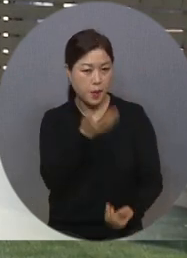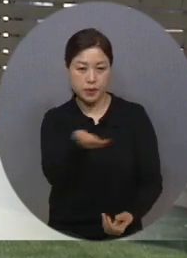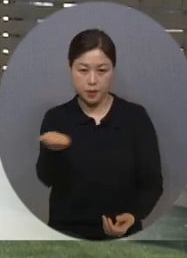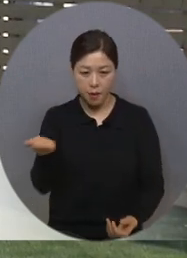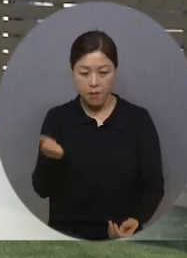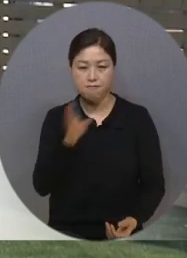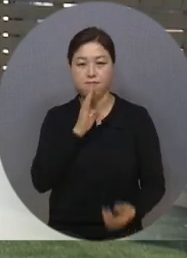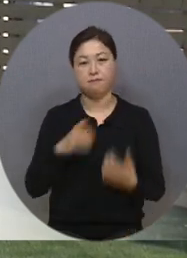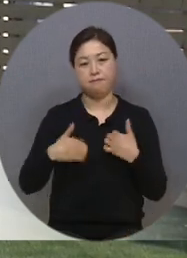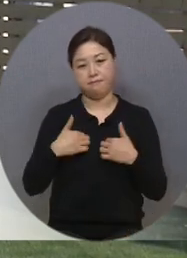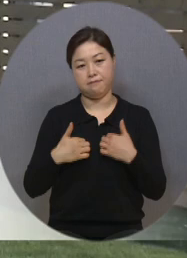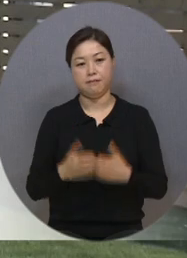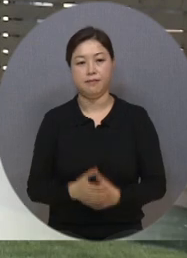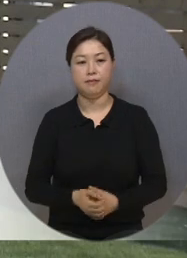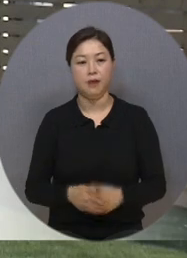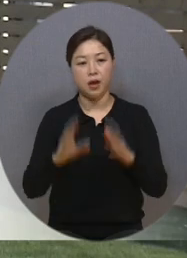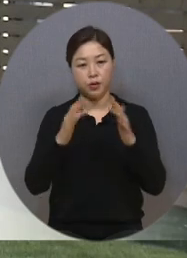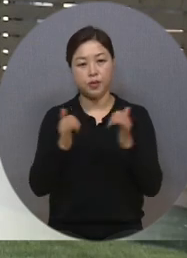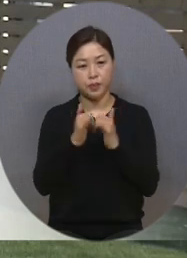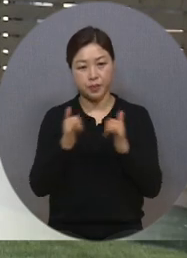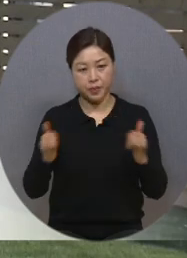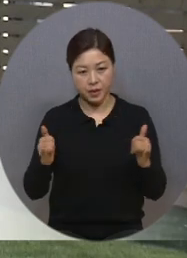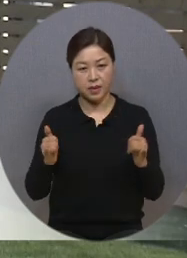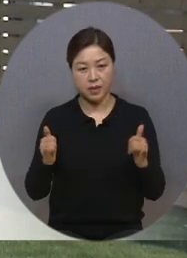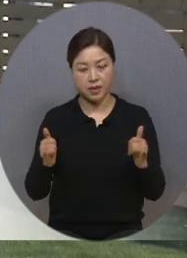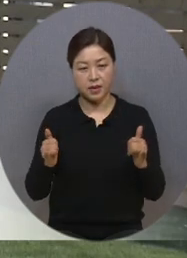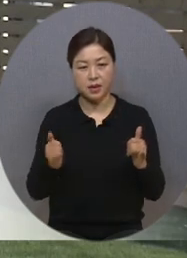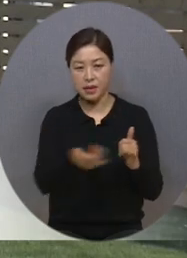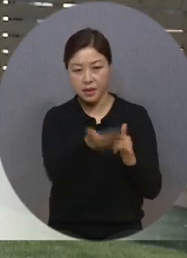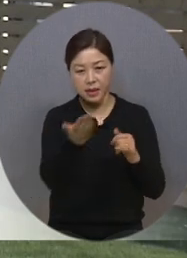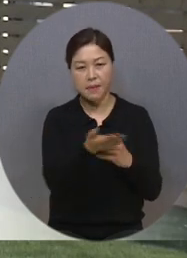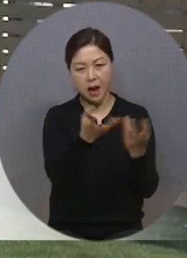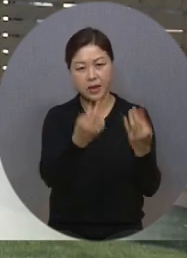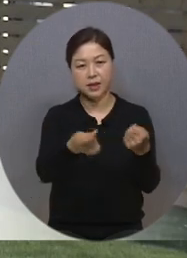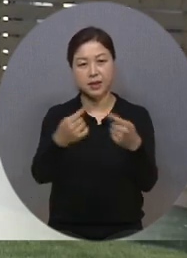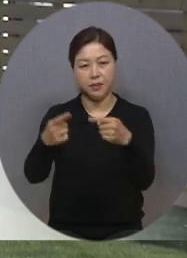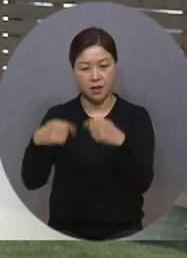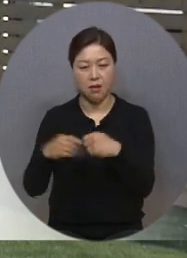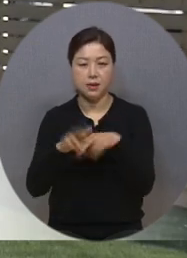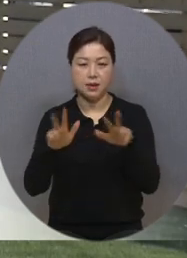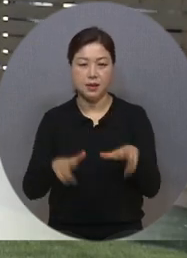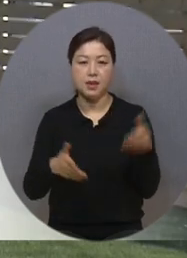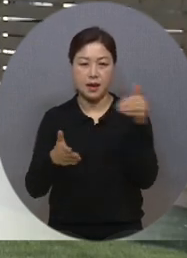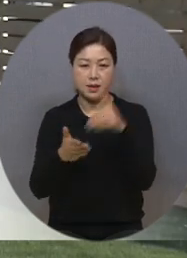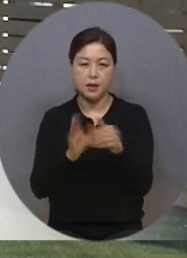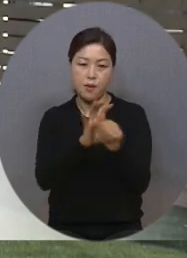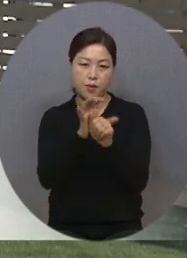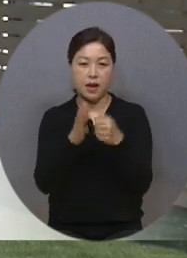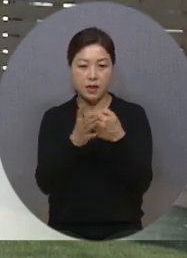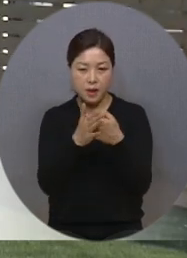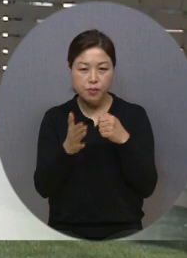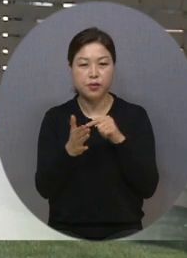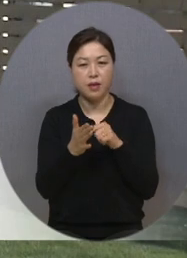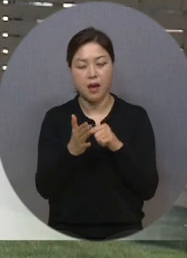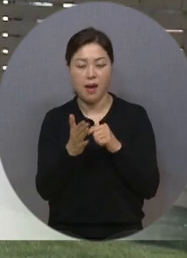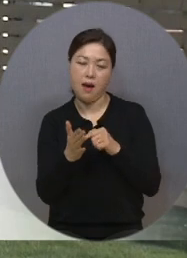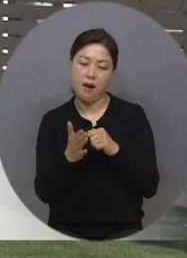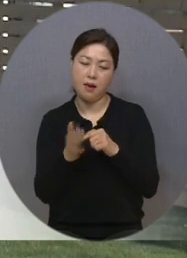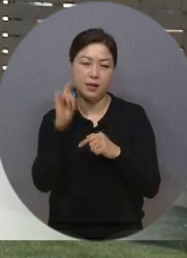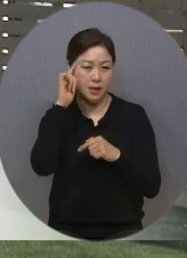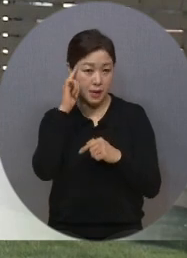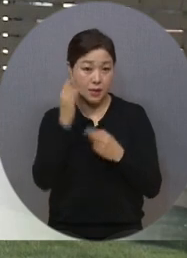기뻤습니다. 우선 국민들께서 많이 오셔서 그동안에 코로나 때문에 쌓인 스트레스들을 좀 풀고